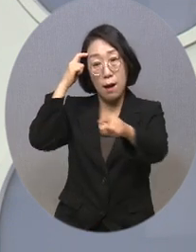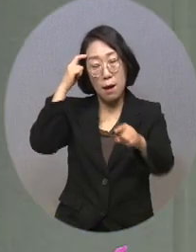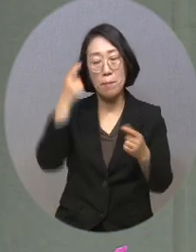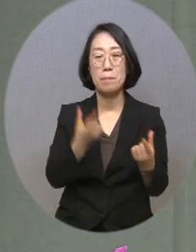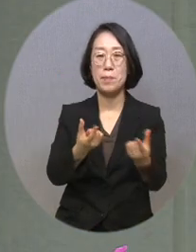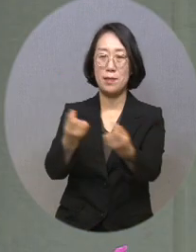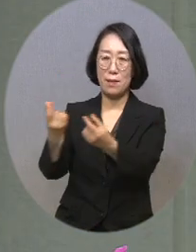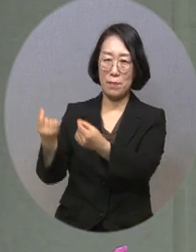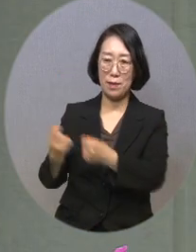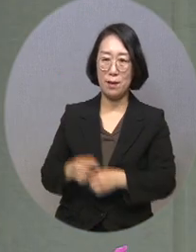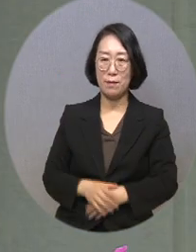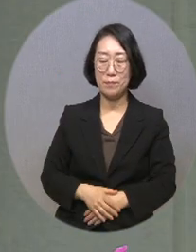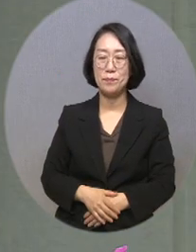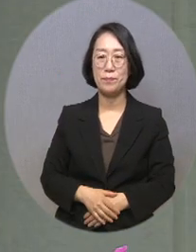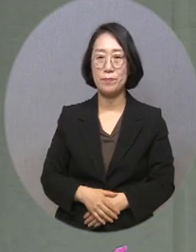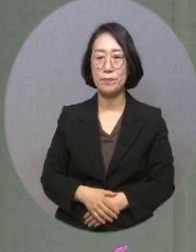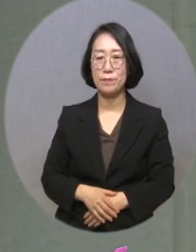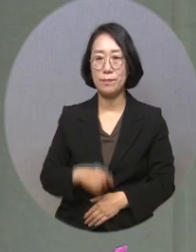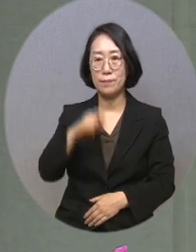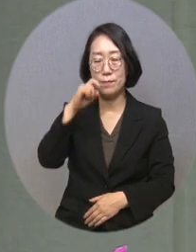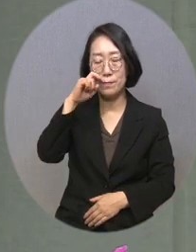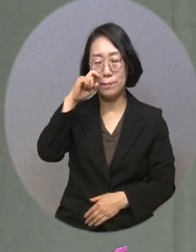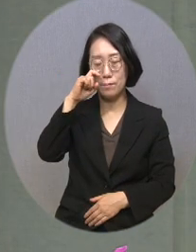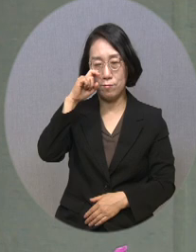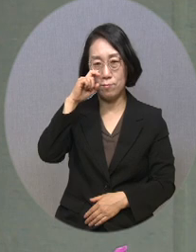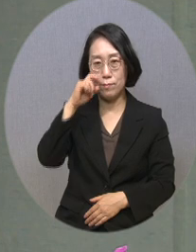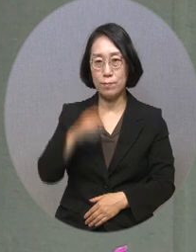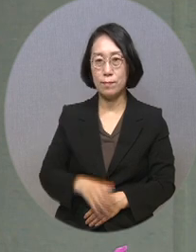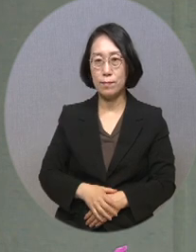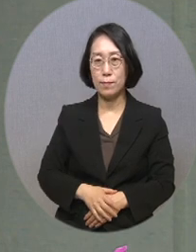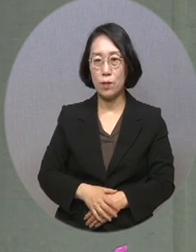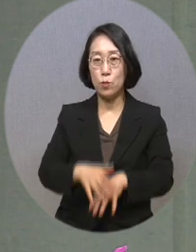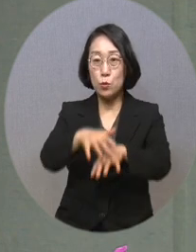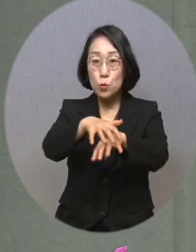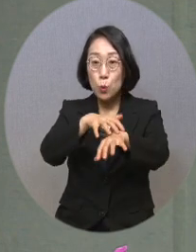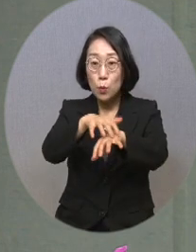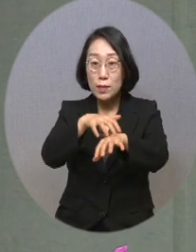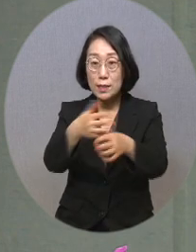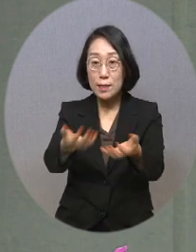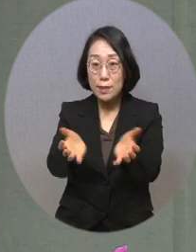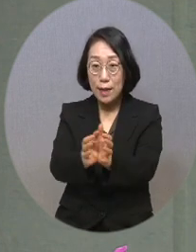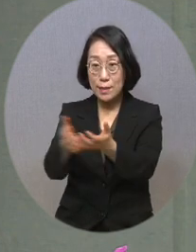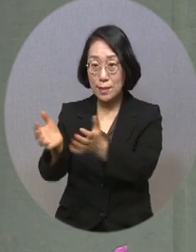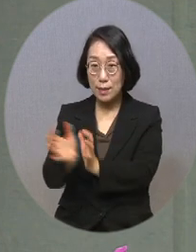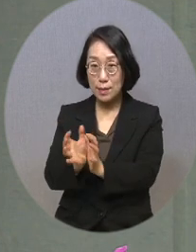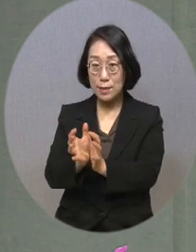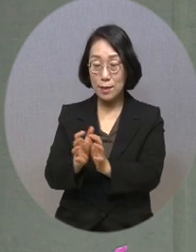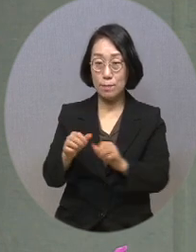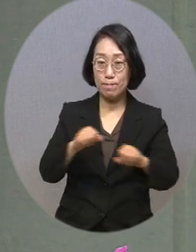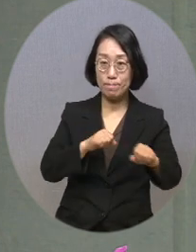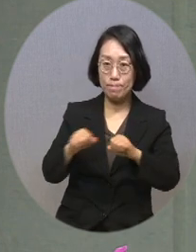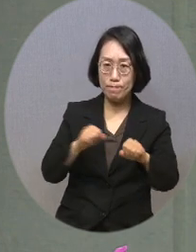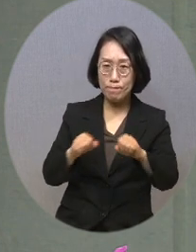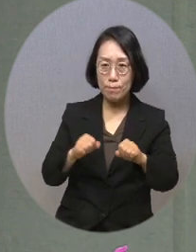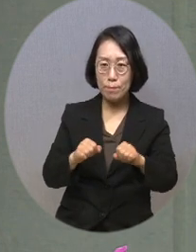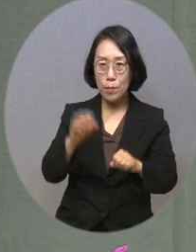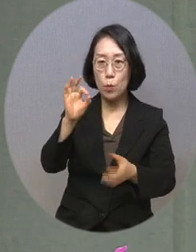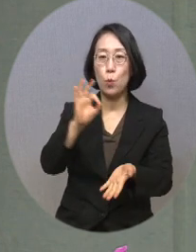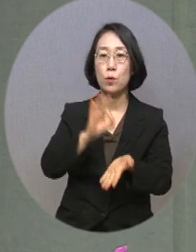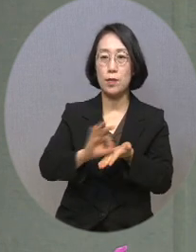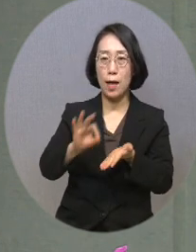의견입니다. 아, 그 대개 이제 어떤 조직이 네. 움직이려면은 비용도 필요한 것이고